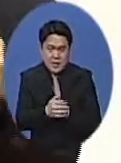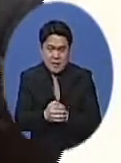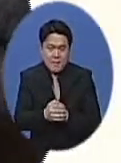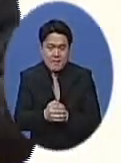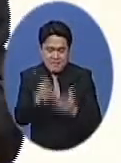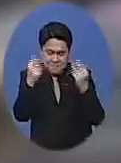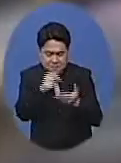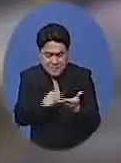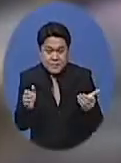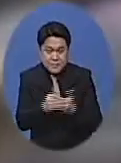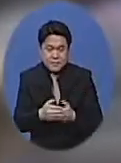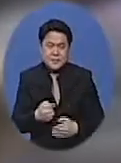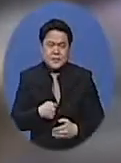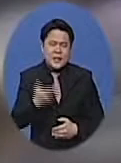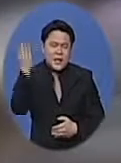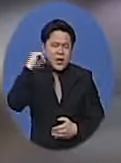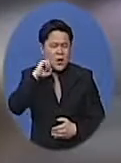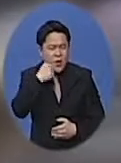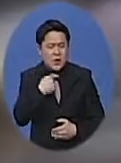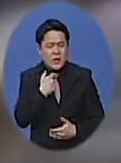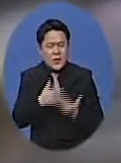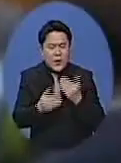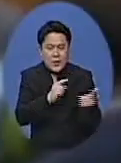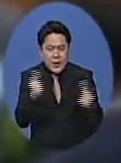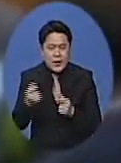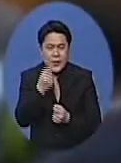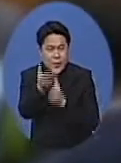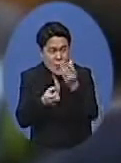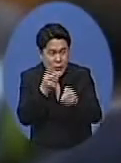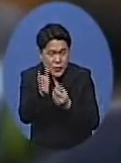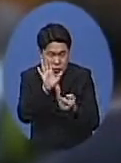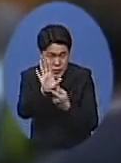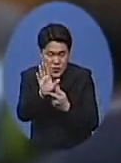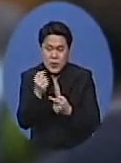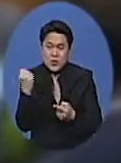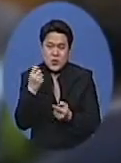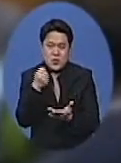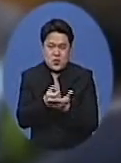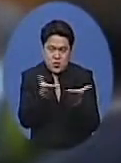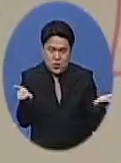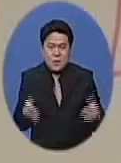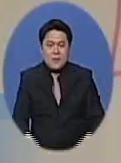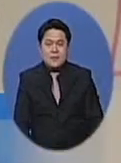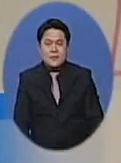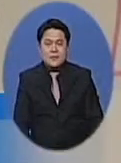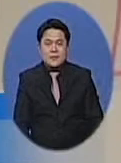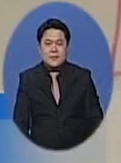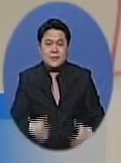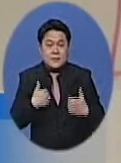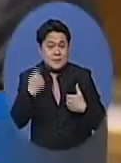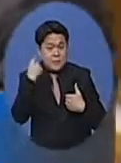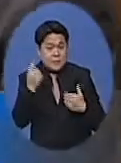찾아. 자신의 어려웠던 경험을 풀어놓고 용기를 건네는 것도 빠지지 않습니다. 아주 재밌게 듣는